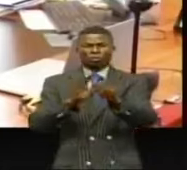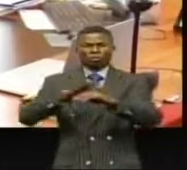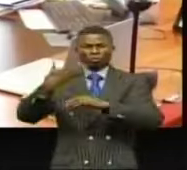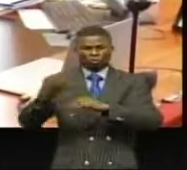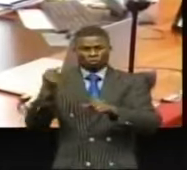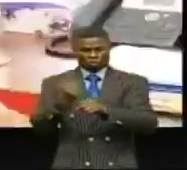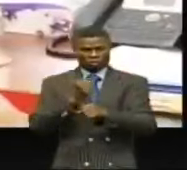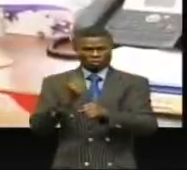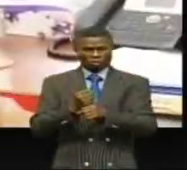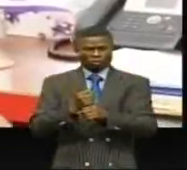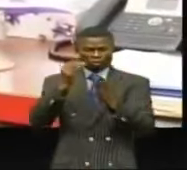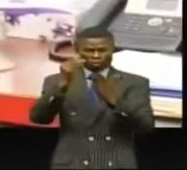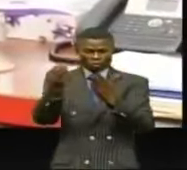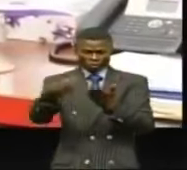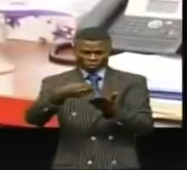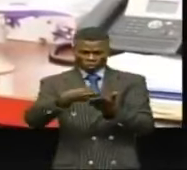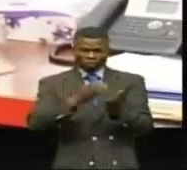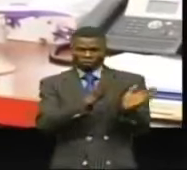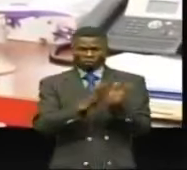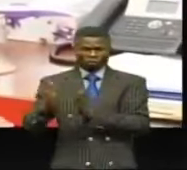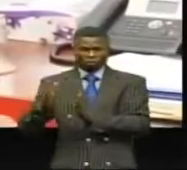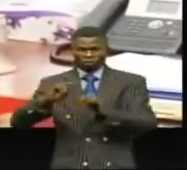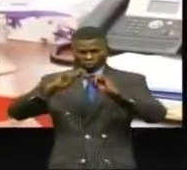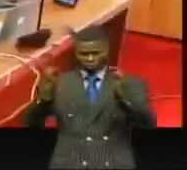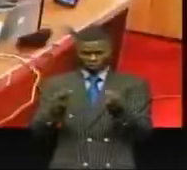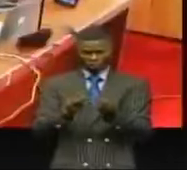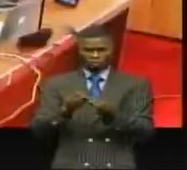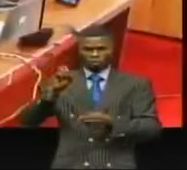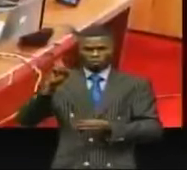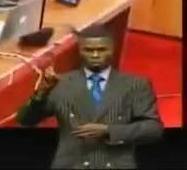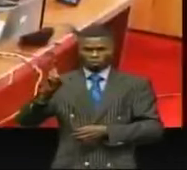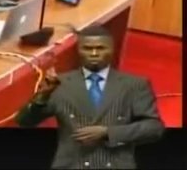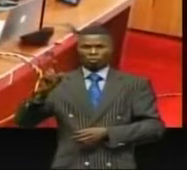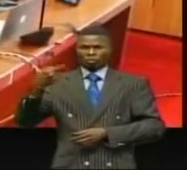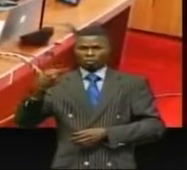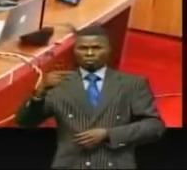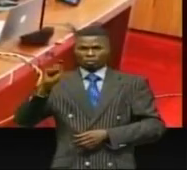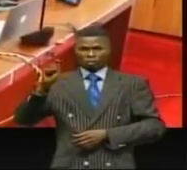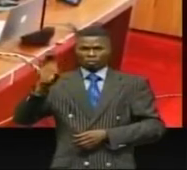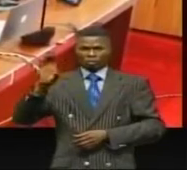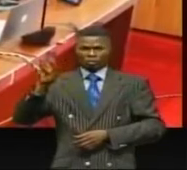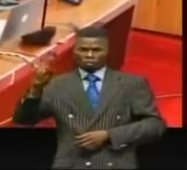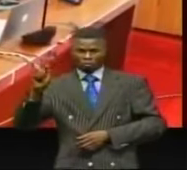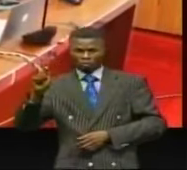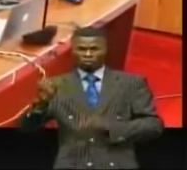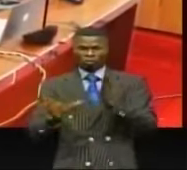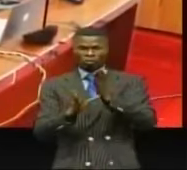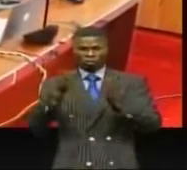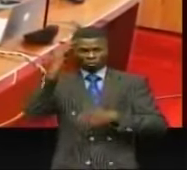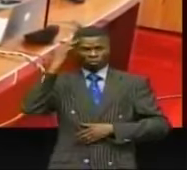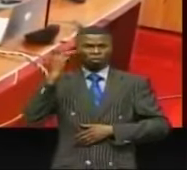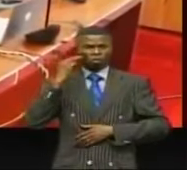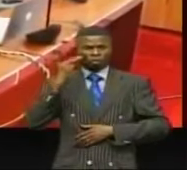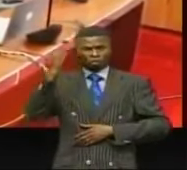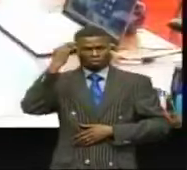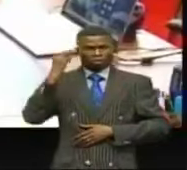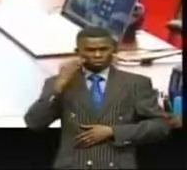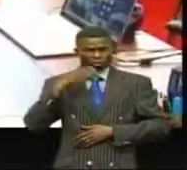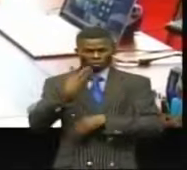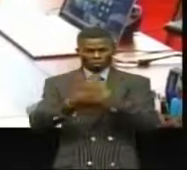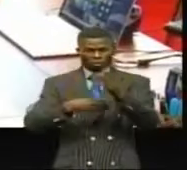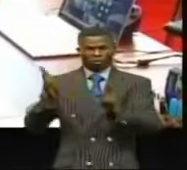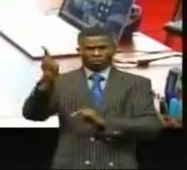opérations de rationalisation prévues pour les structures de la DGTCP. Par ailleurs, le vice-premier ministre, ministre de la fonction